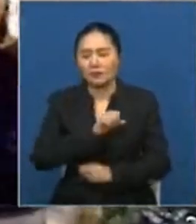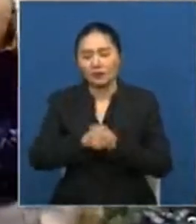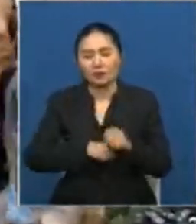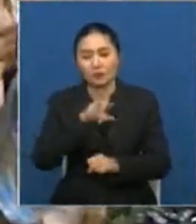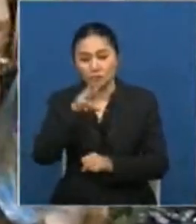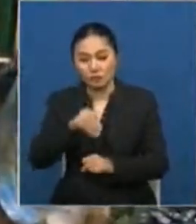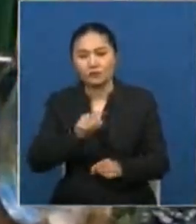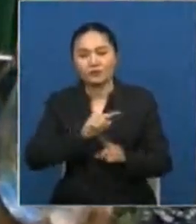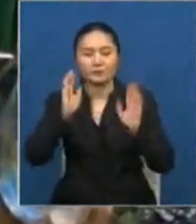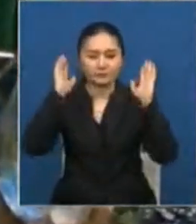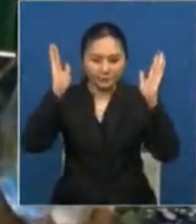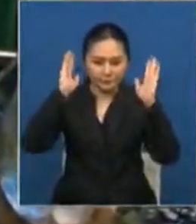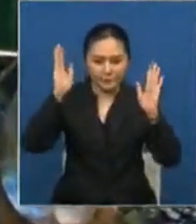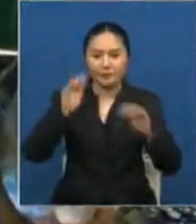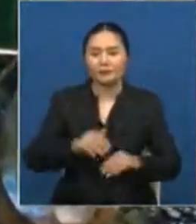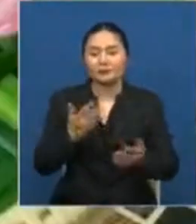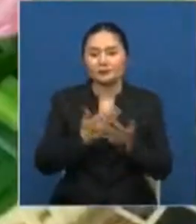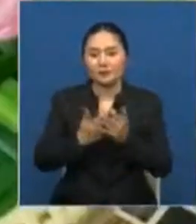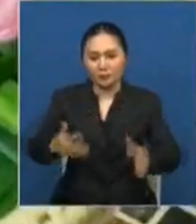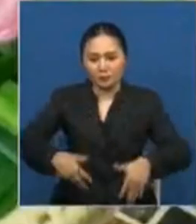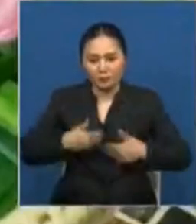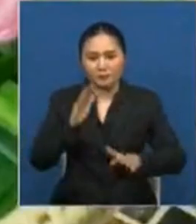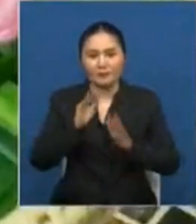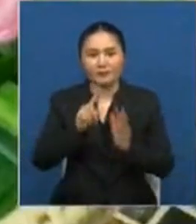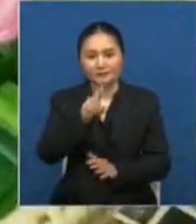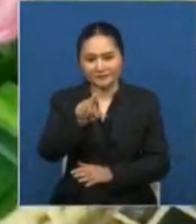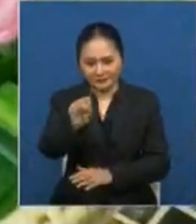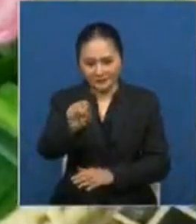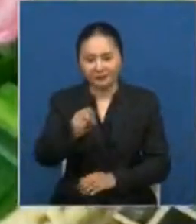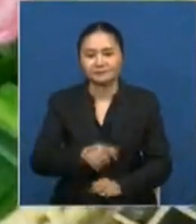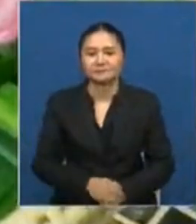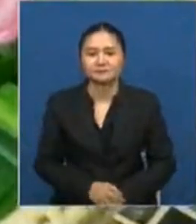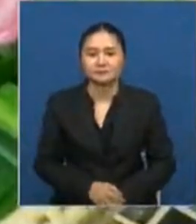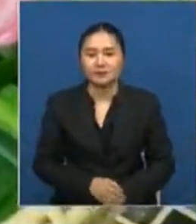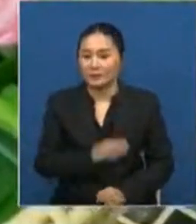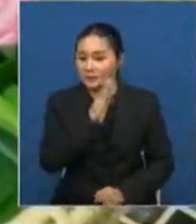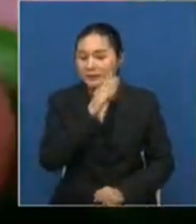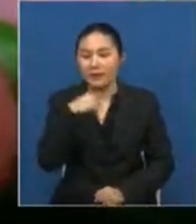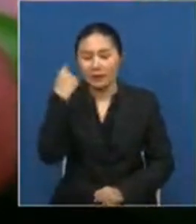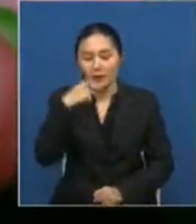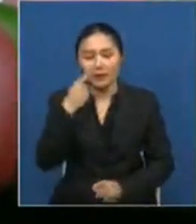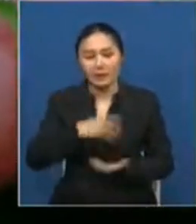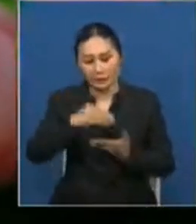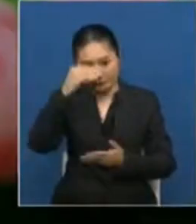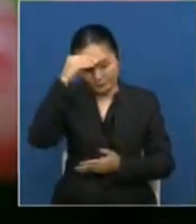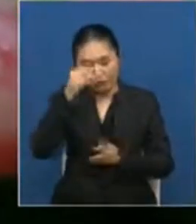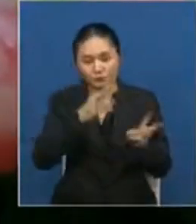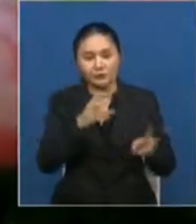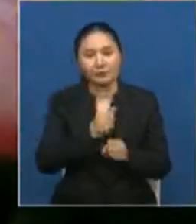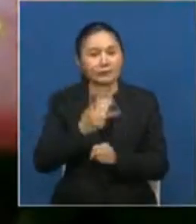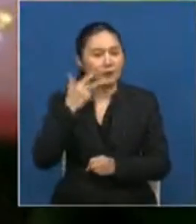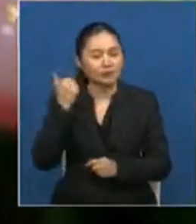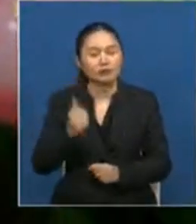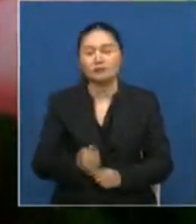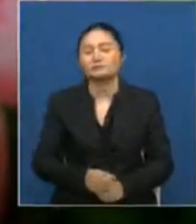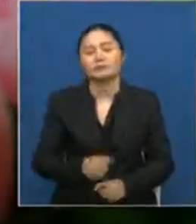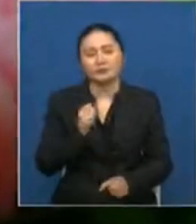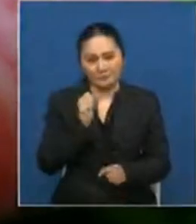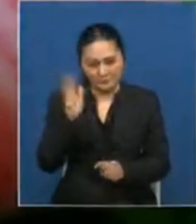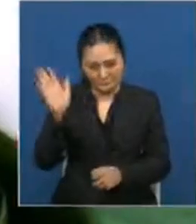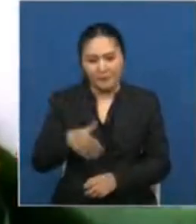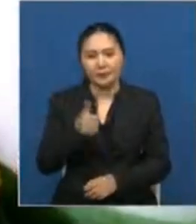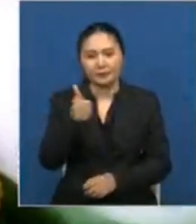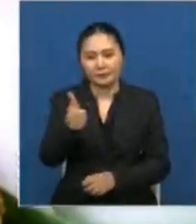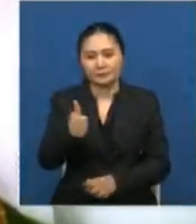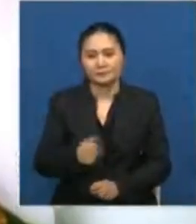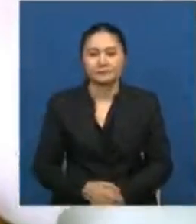านสัมมนาเยอะมีรายได้มากถึง 100,000 บาทเลยค่ะหากใครจะมาเรียนสูตรขนมก็ไม่หวงมาได้เลยนะคะ